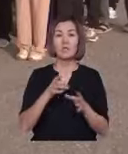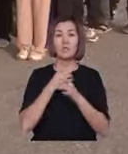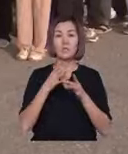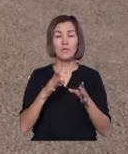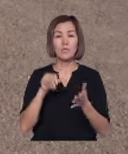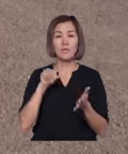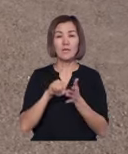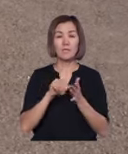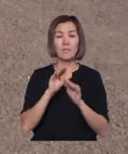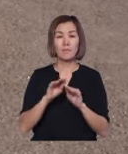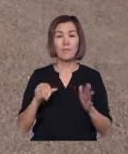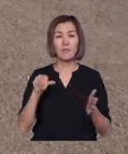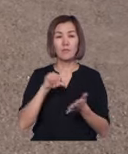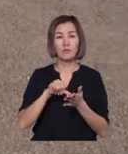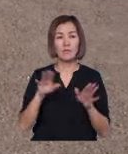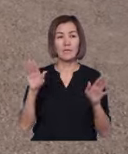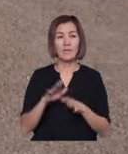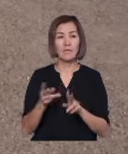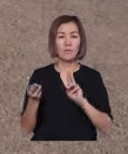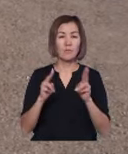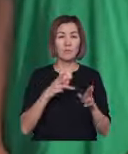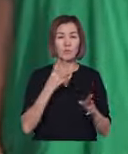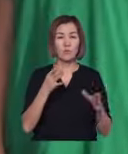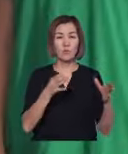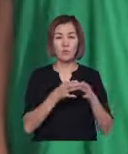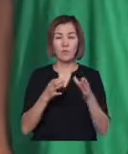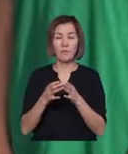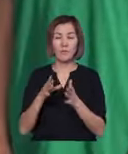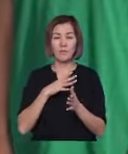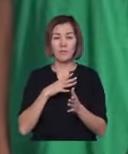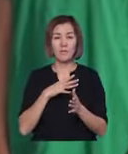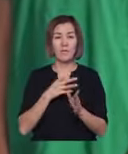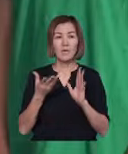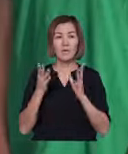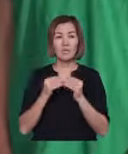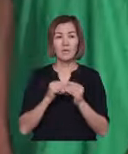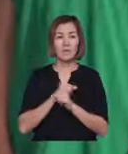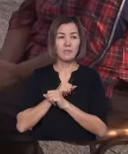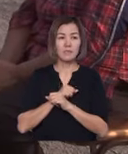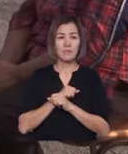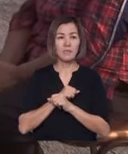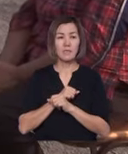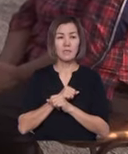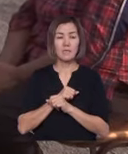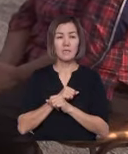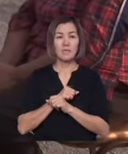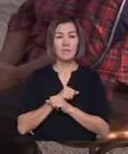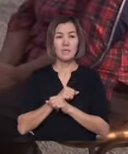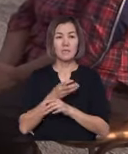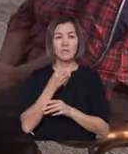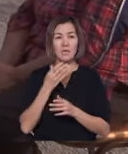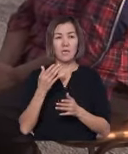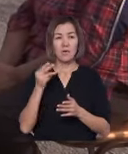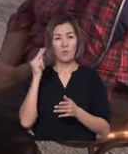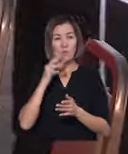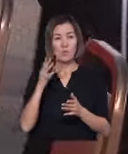қонақтарға балалар өз өнерлерін көрсетті. Олар төрт топқа бөлініп, ән айтып би биледі. Жалпы мұндай демалыс бала жанын жадыратып, жаңа оқу жылына